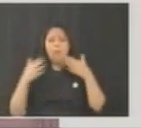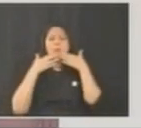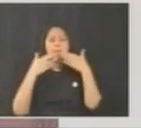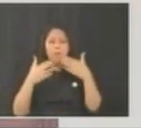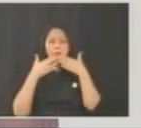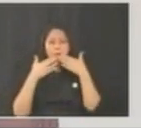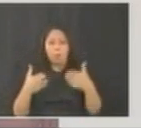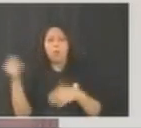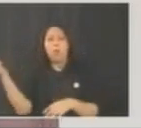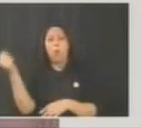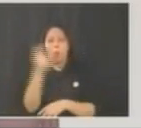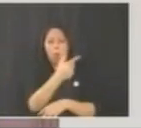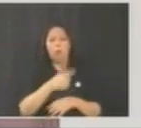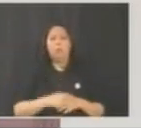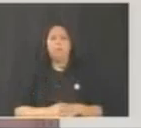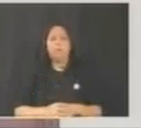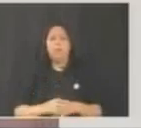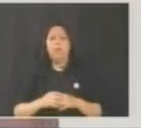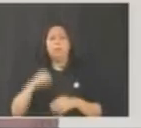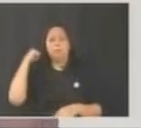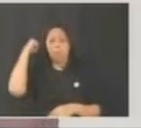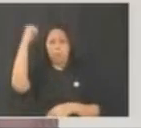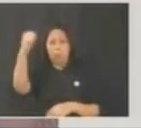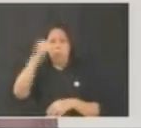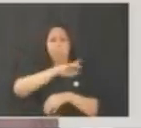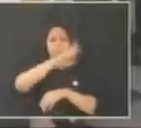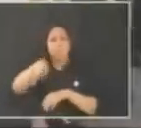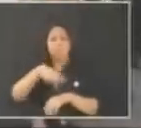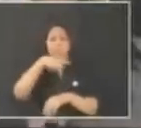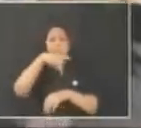lahat at mabuhay ang Pilipinas!